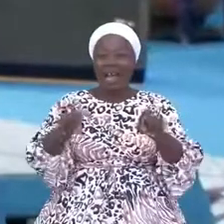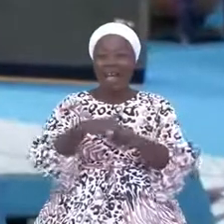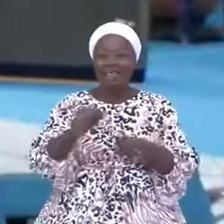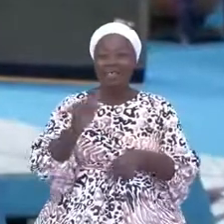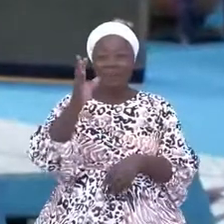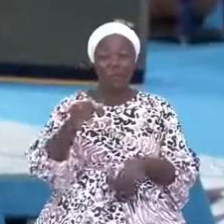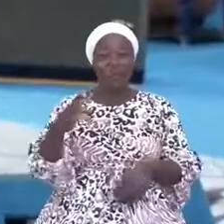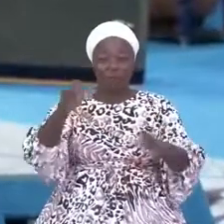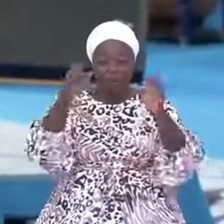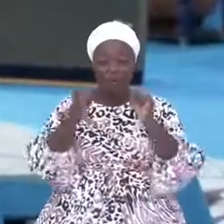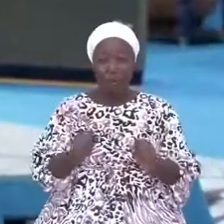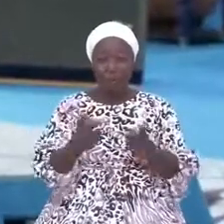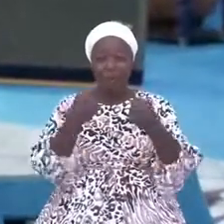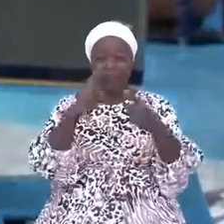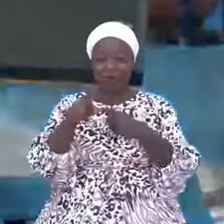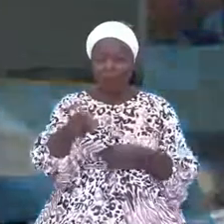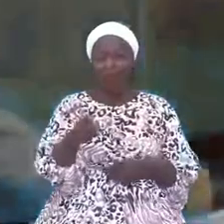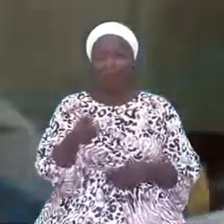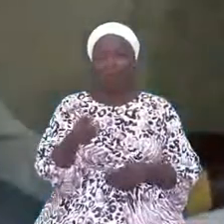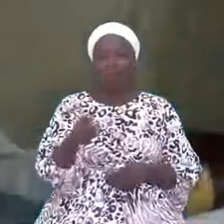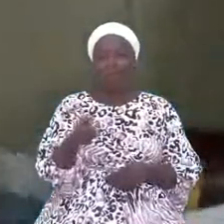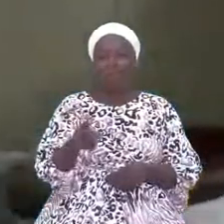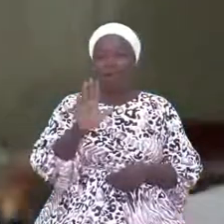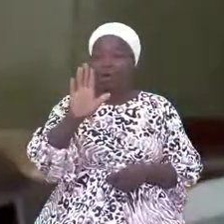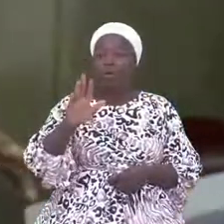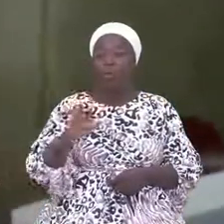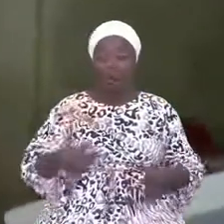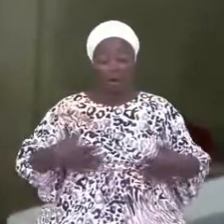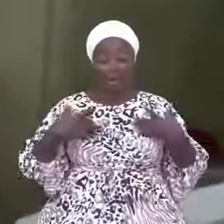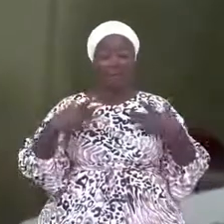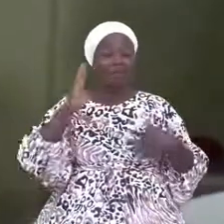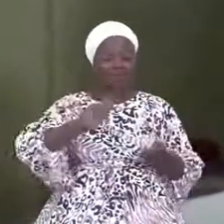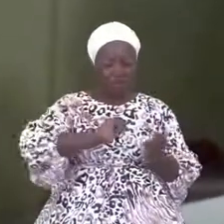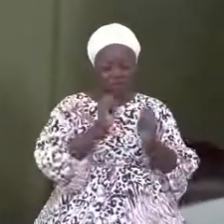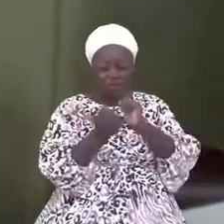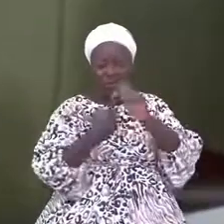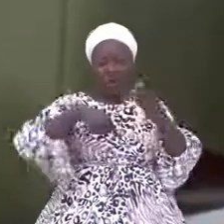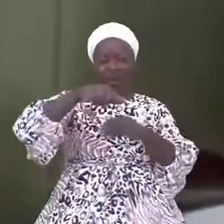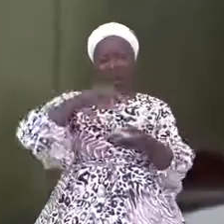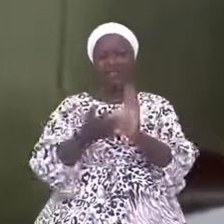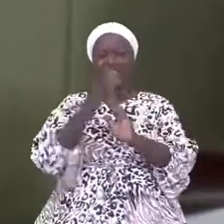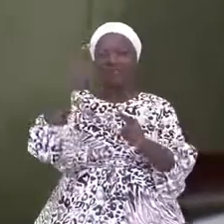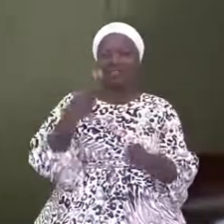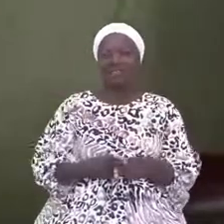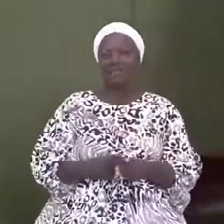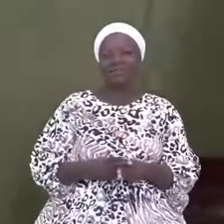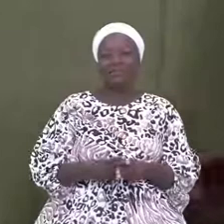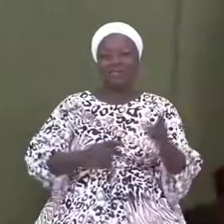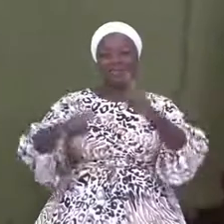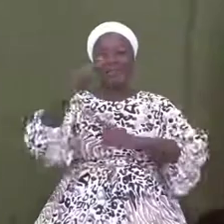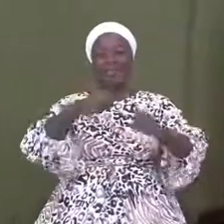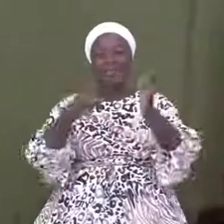ce soir, comme le message de puissance vous parvient, votre vie